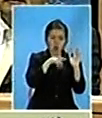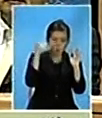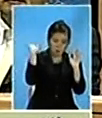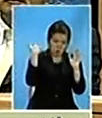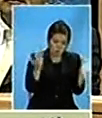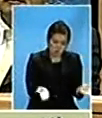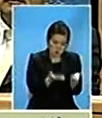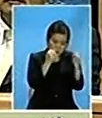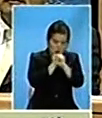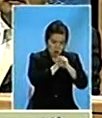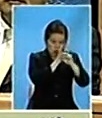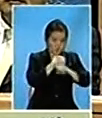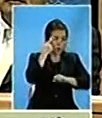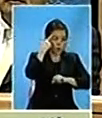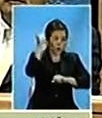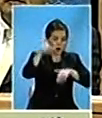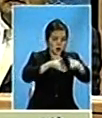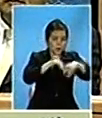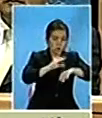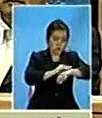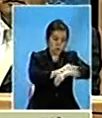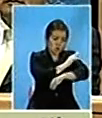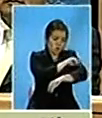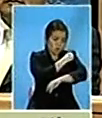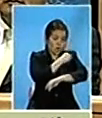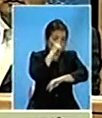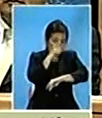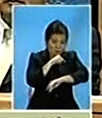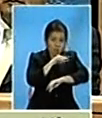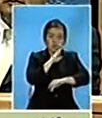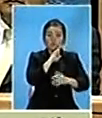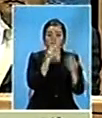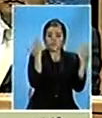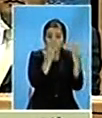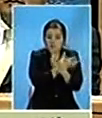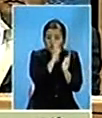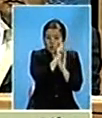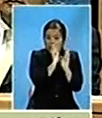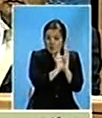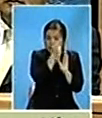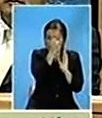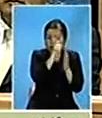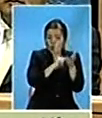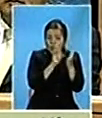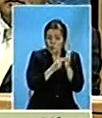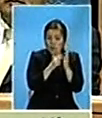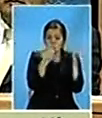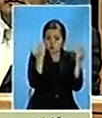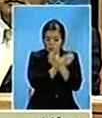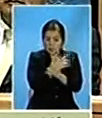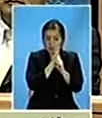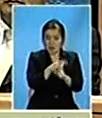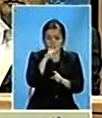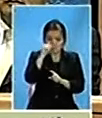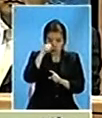และส่งเสริมภูมิปัญญาการแพทย์แผนไทยซึ่งหมายถึงว่าถ้ามีการเปลี่ยนแปลงกฎหมายฉบับนี้นิยามจับมันก็จะเปลี่ยนแปลงไปตามนั้นซึ่งจะมี